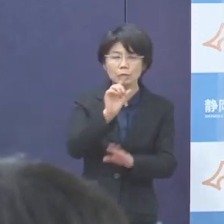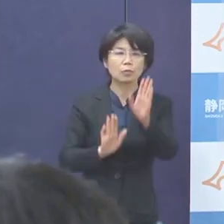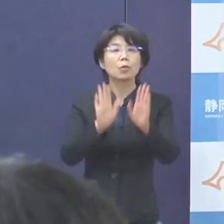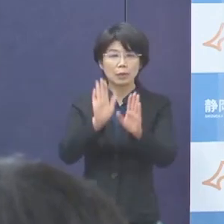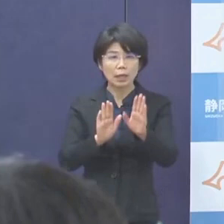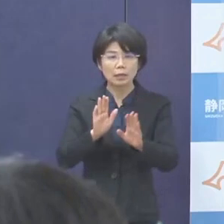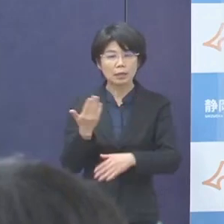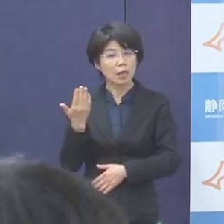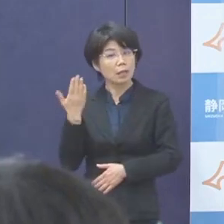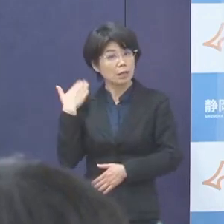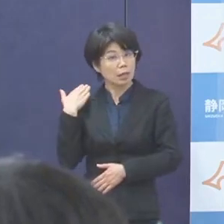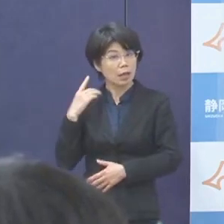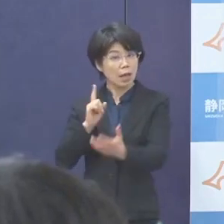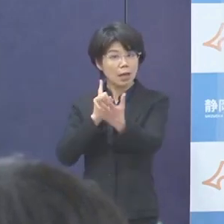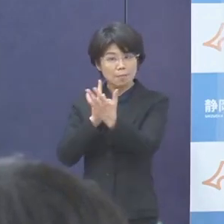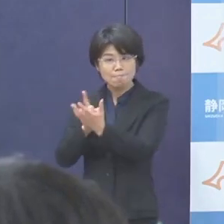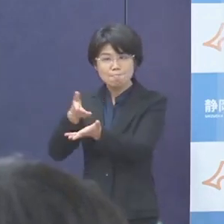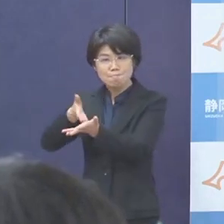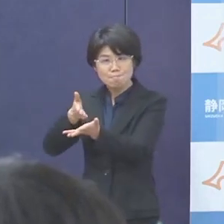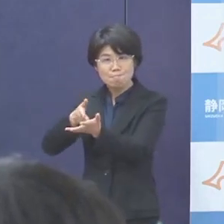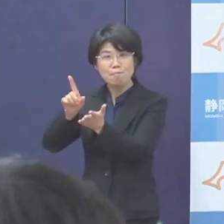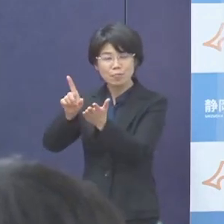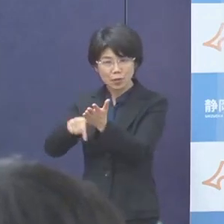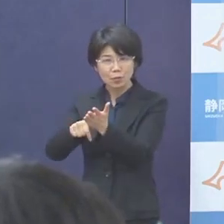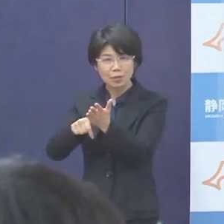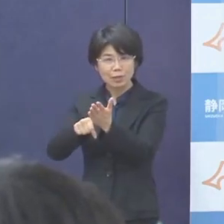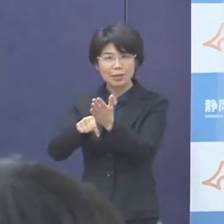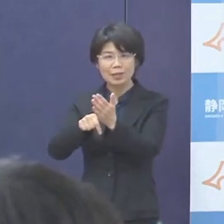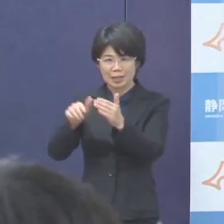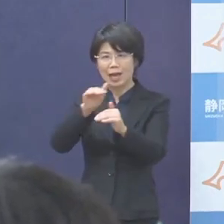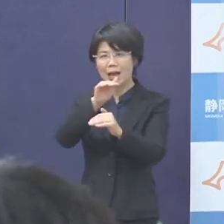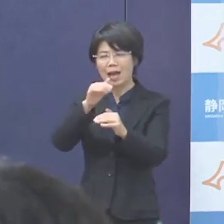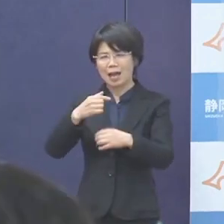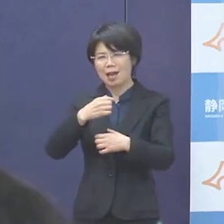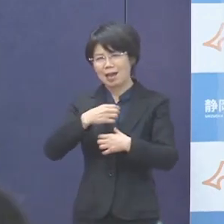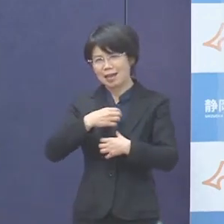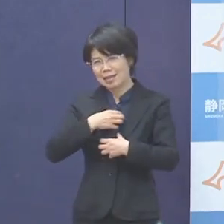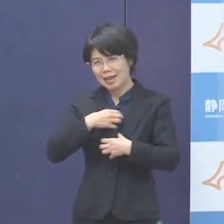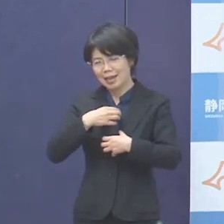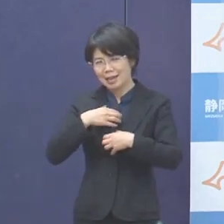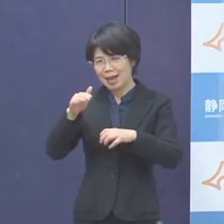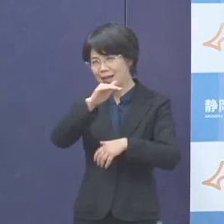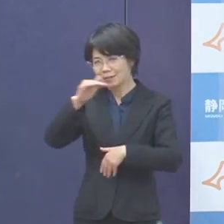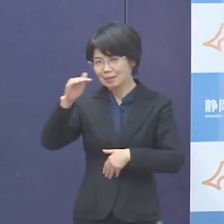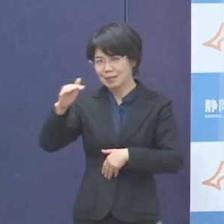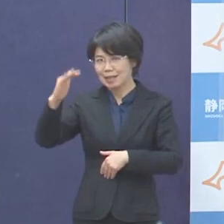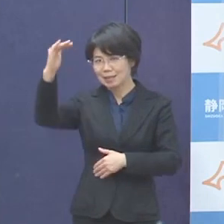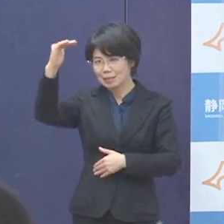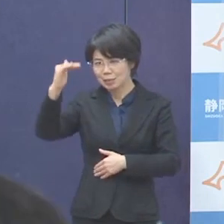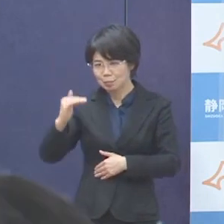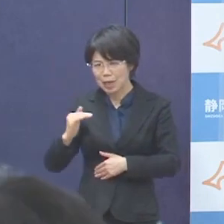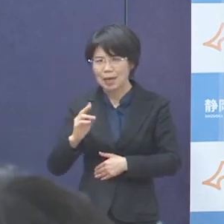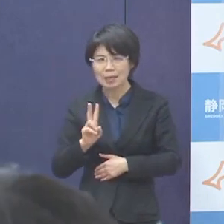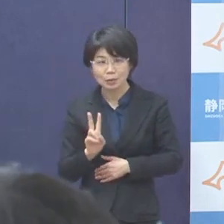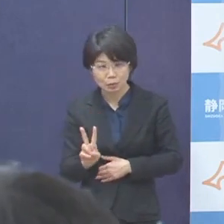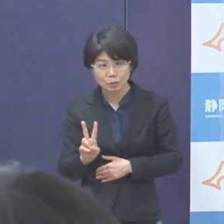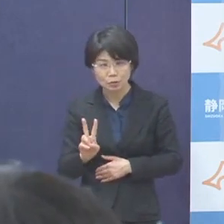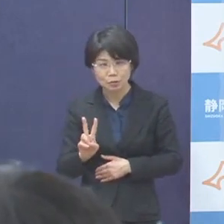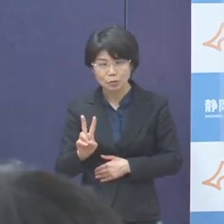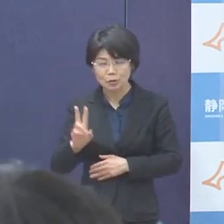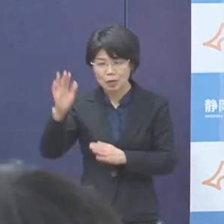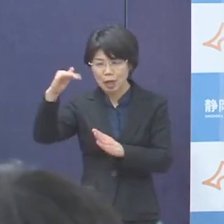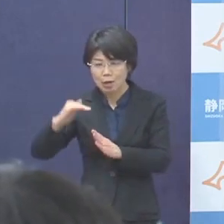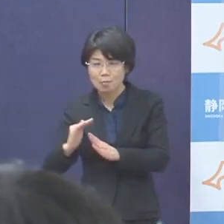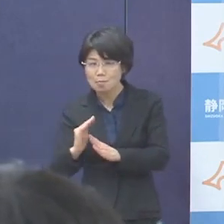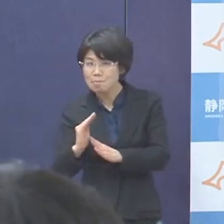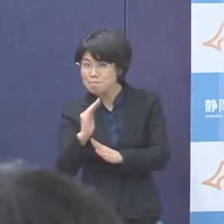、かなり、ステージ2にまで降りてきてますので、リバウンドがなければ